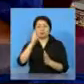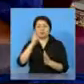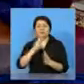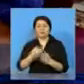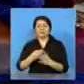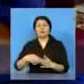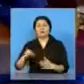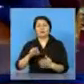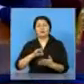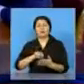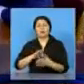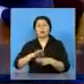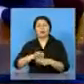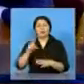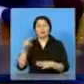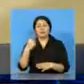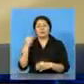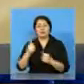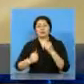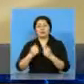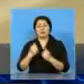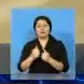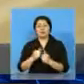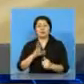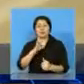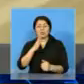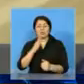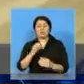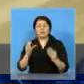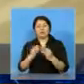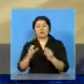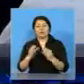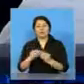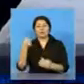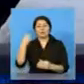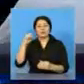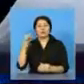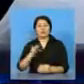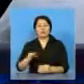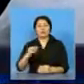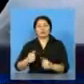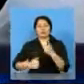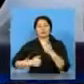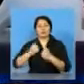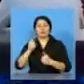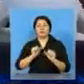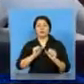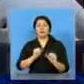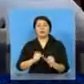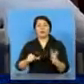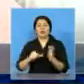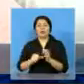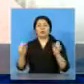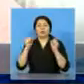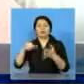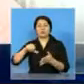облысымызда өткізілген алғашқы үлкен жарыс. Жас ерекшелігіне қарай бөлмеген чемпионатта облысымыздың намысын қорғауға 6 спортшы